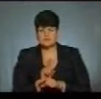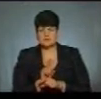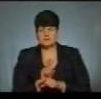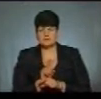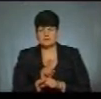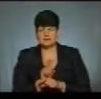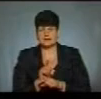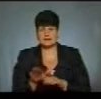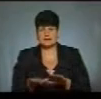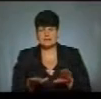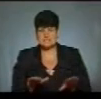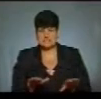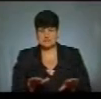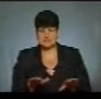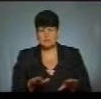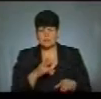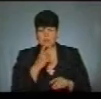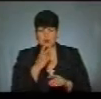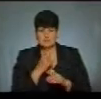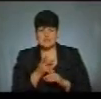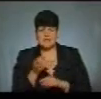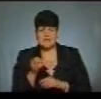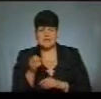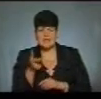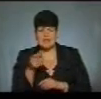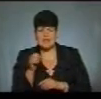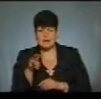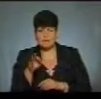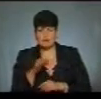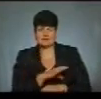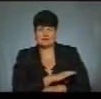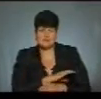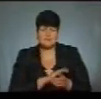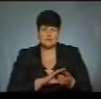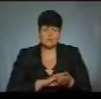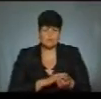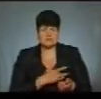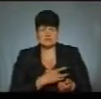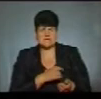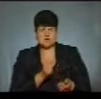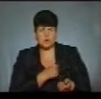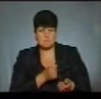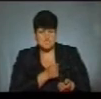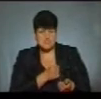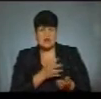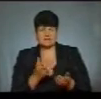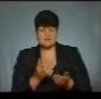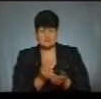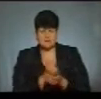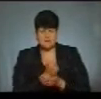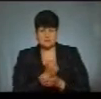Стабілізовано кінцівки, показники гемодинаміки, тобто тиск, пульс, серцебиття вдалося